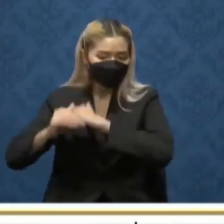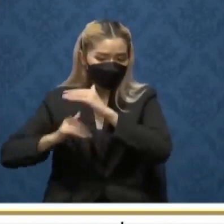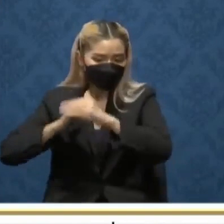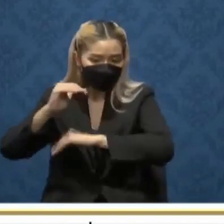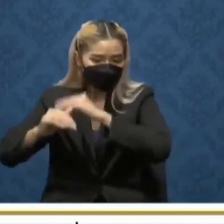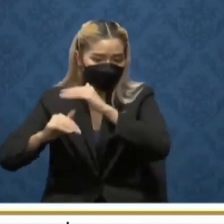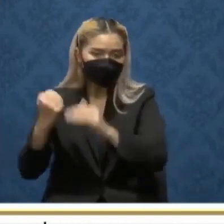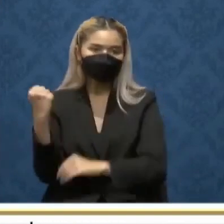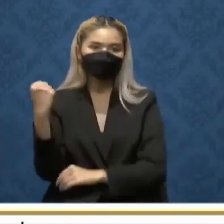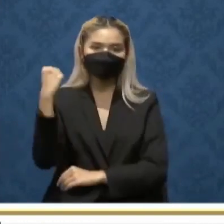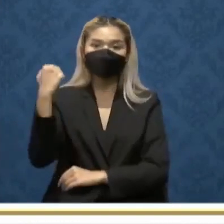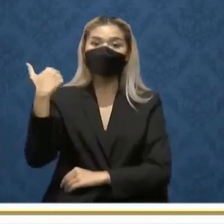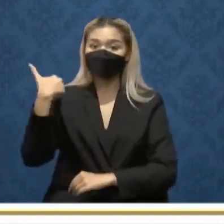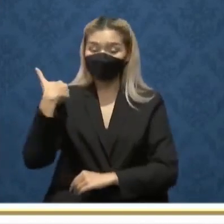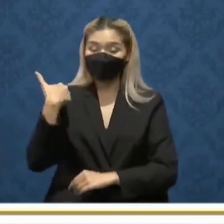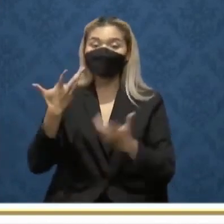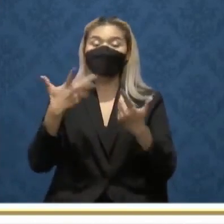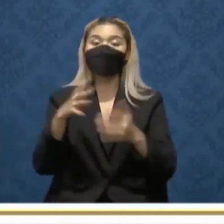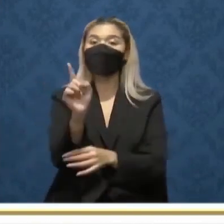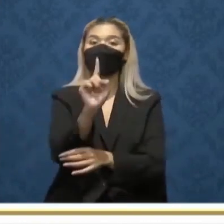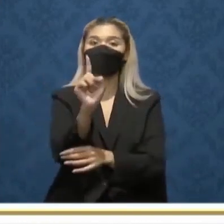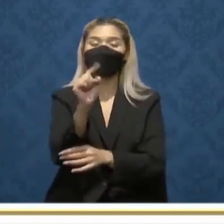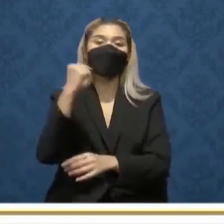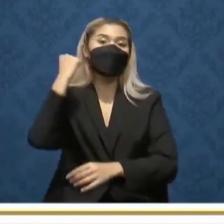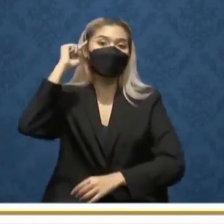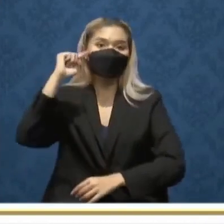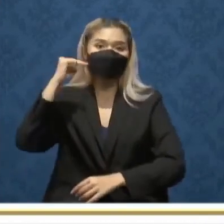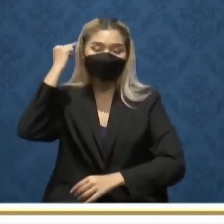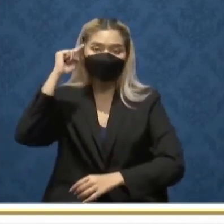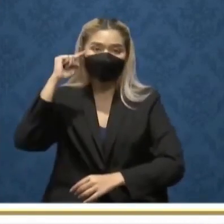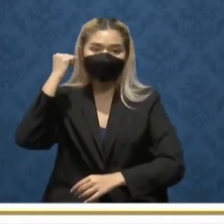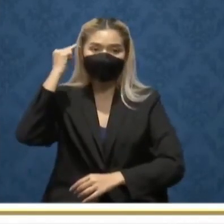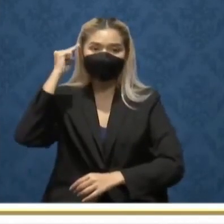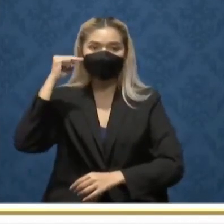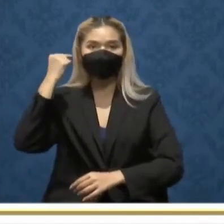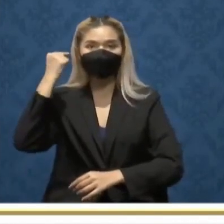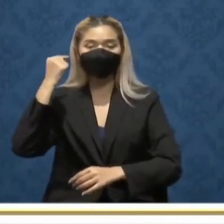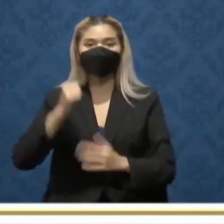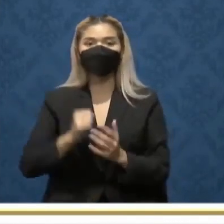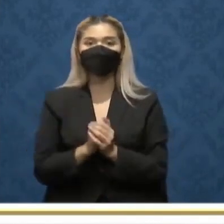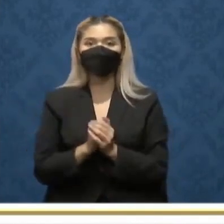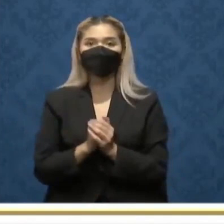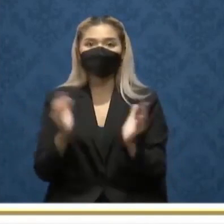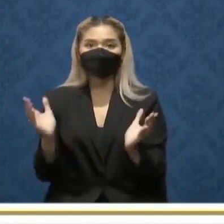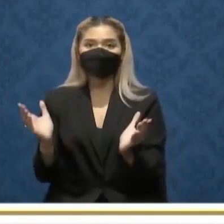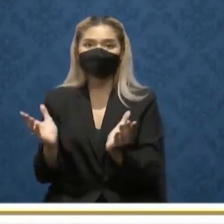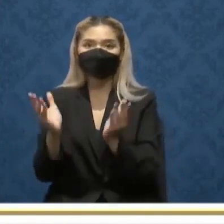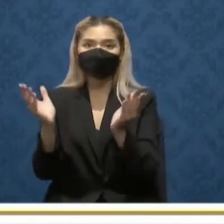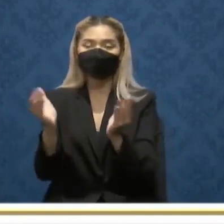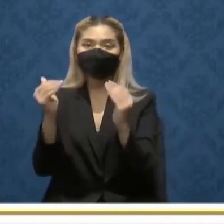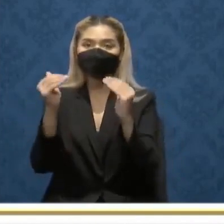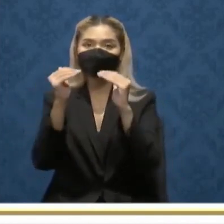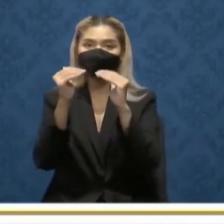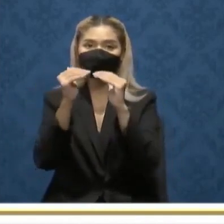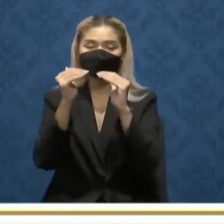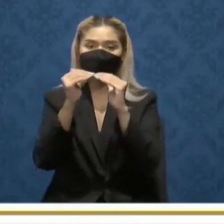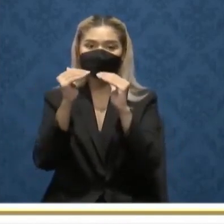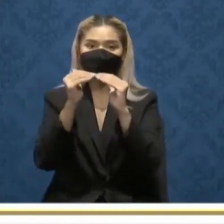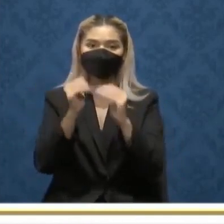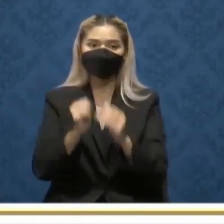แข็งและแน่นอนคือบทบาทของสตรีที่จะต้องได้รับการส่งเสริมให้มีความเท่าเทียมเกิดขึ้นในสภาแห่